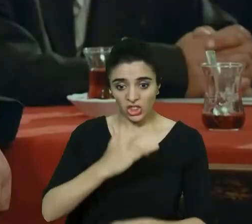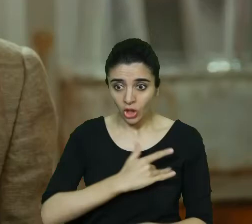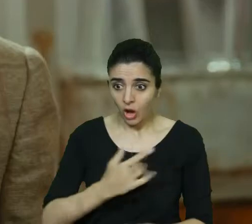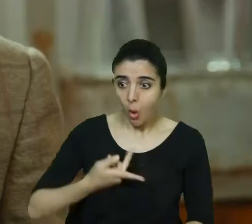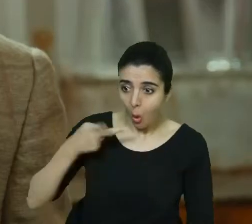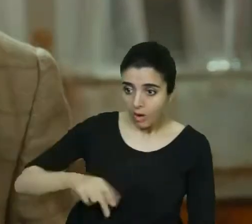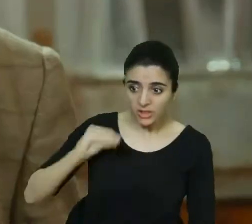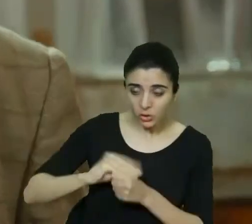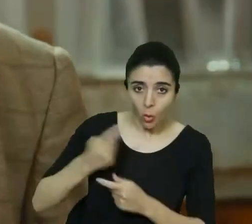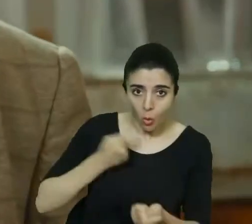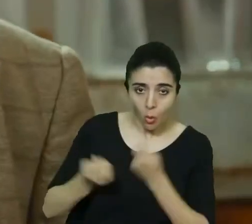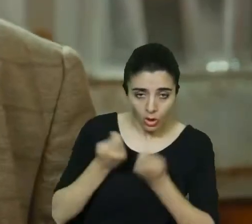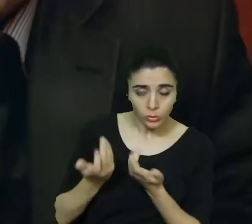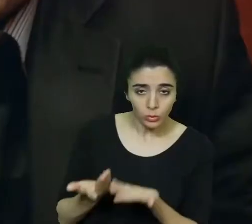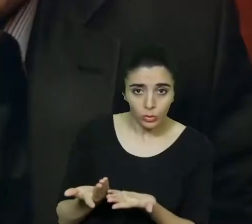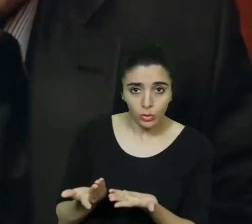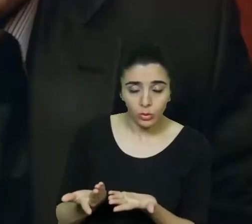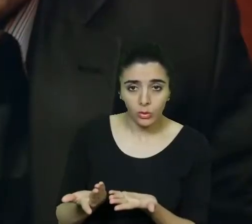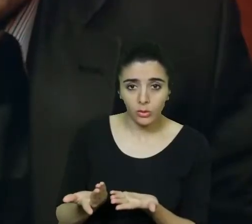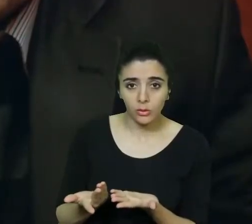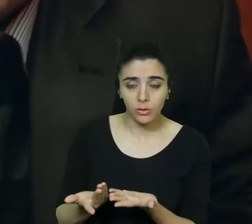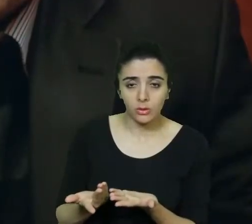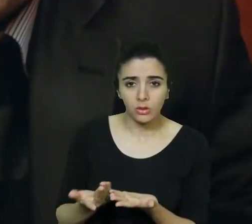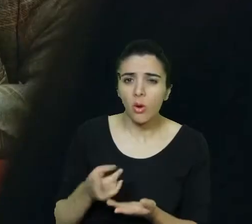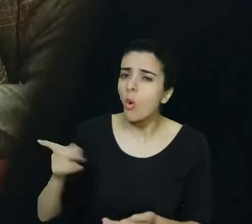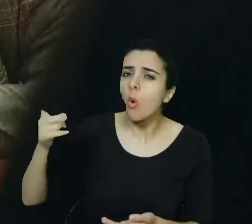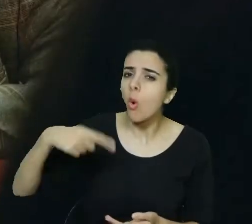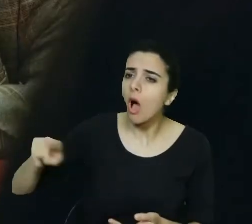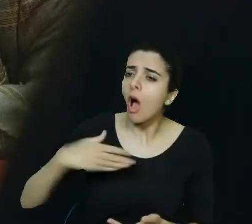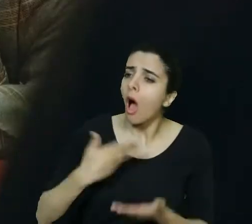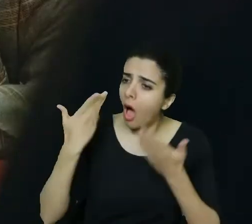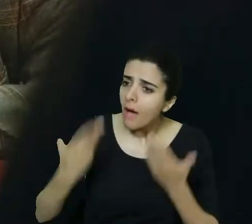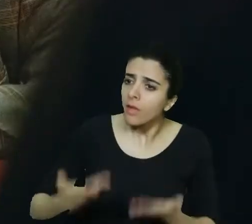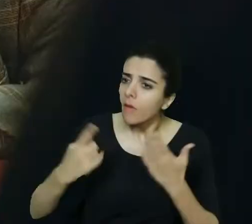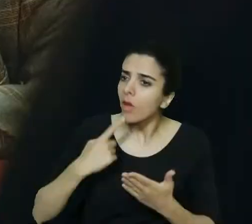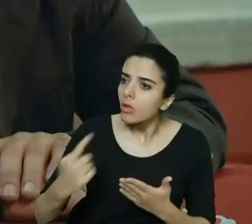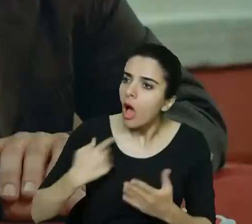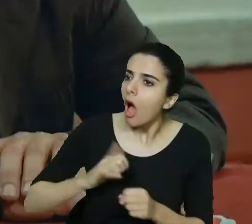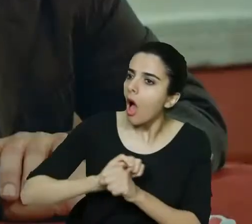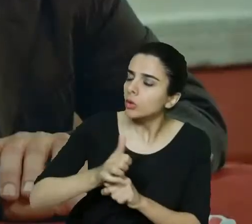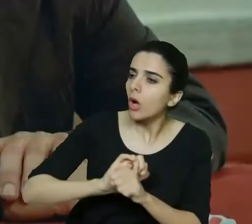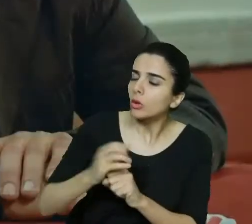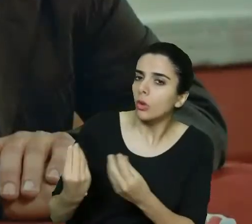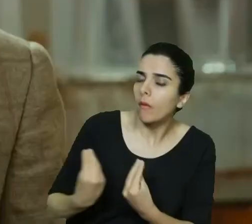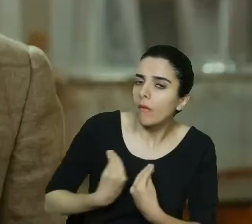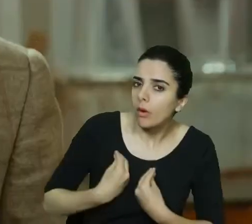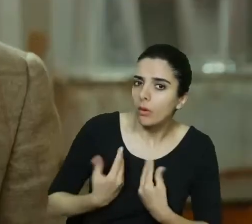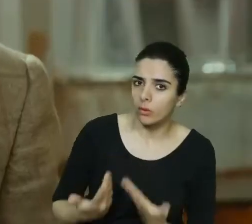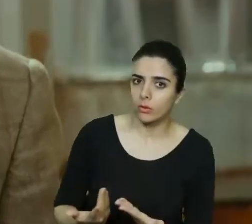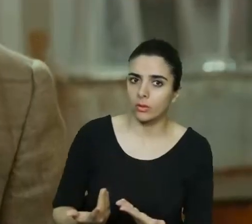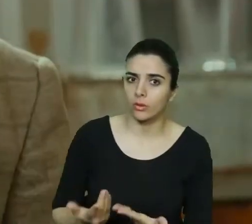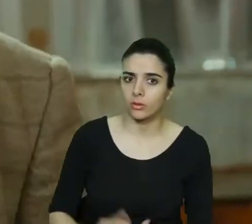düştüler. Hakkı elinde çayla bekliyor. Bunlara ne kadar eyvallah diyorsak o kadar zulüm görüyoruz.